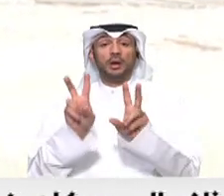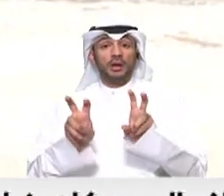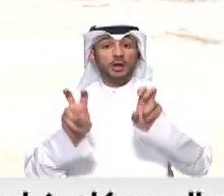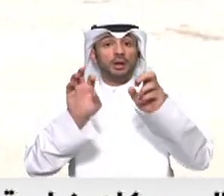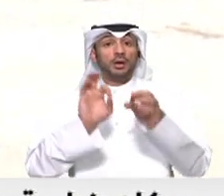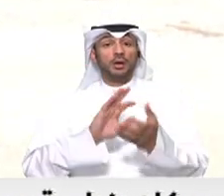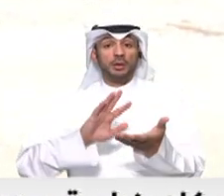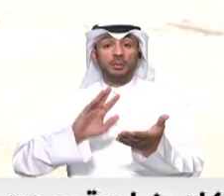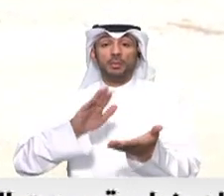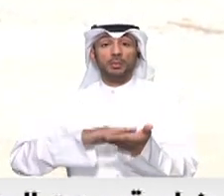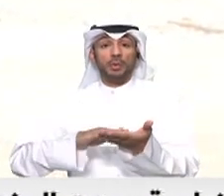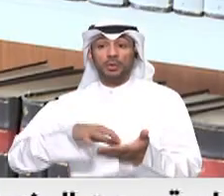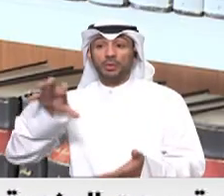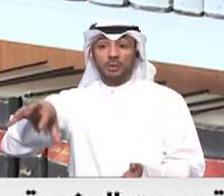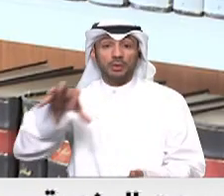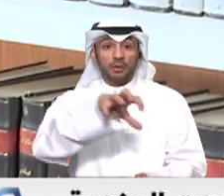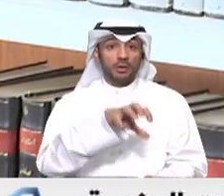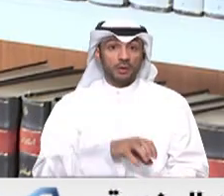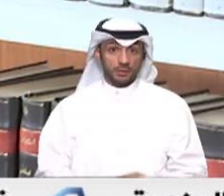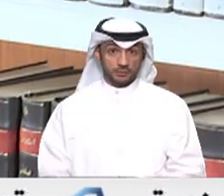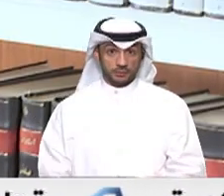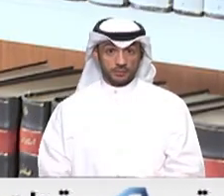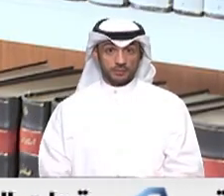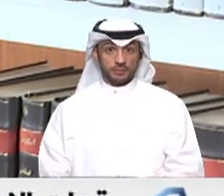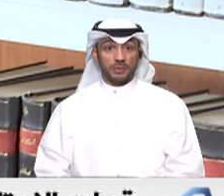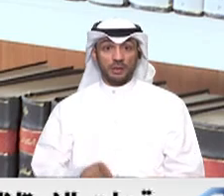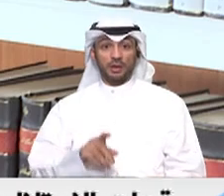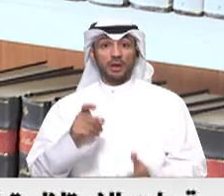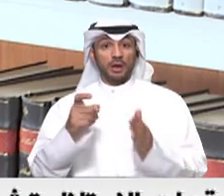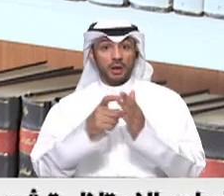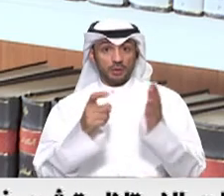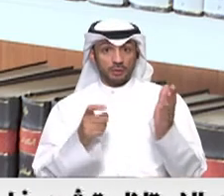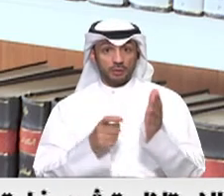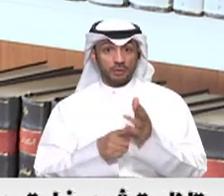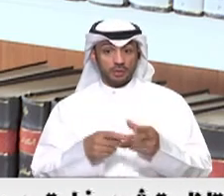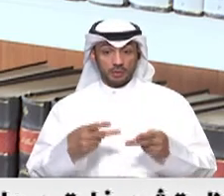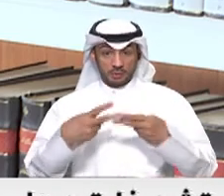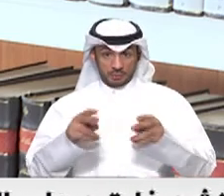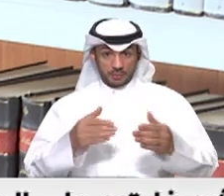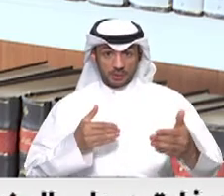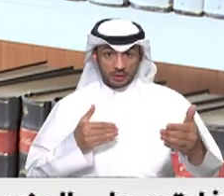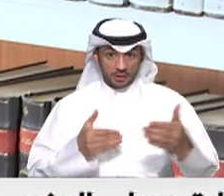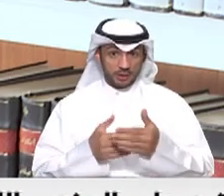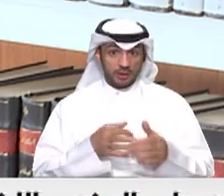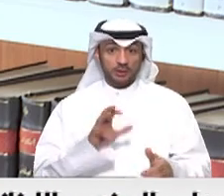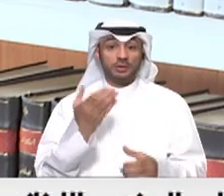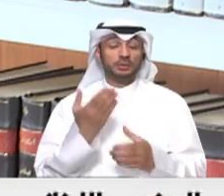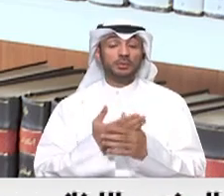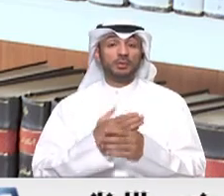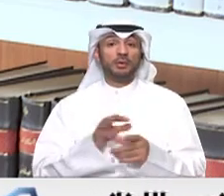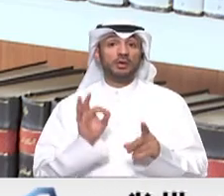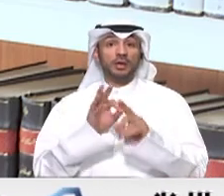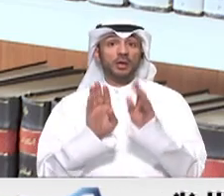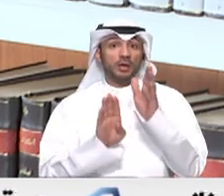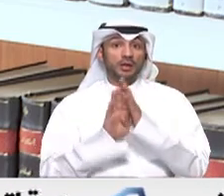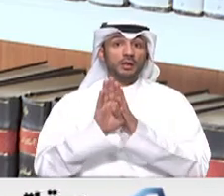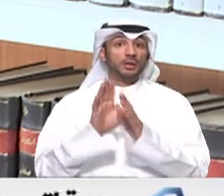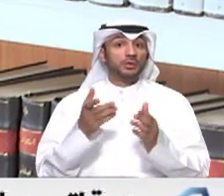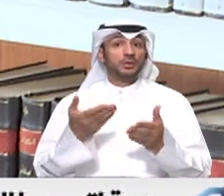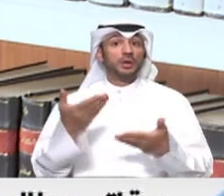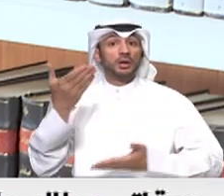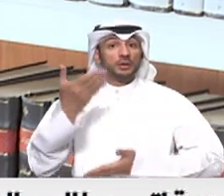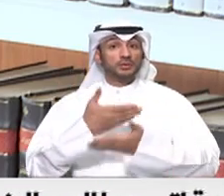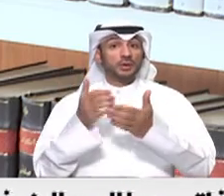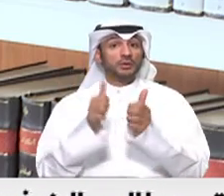مواقع متميزه تطبيق قانون احتكار الاراضي على ارض الواقع له ابعاد اجتماعيه واقتصاديه منها التوزيع العادل